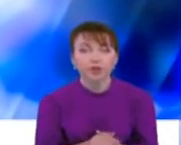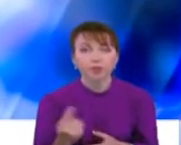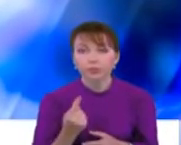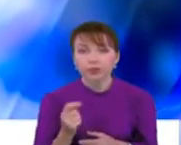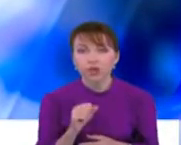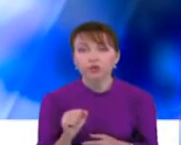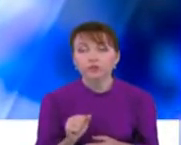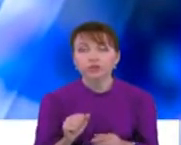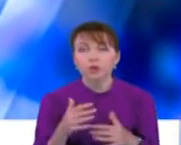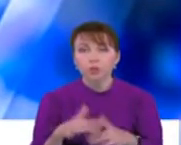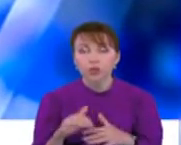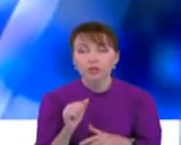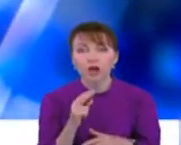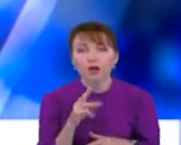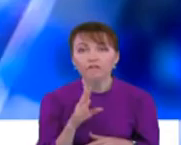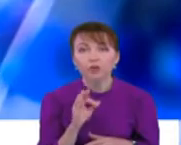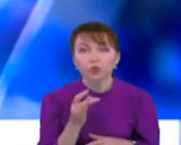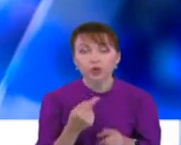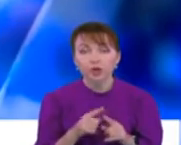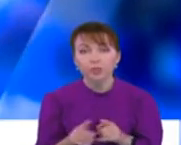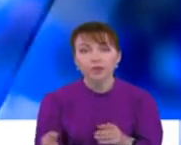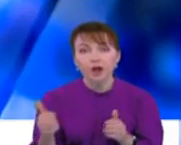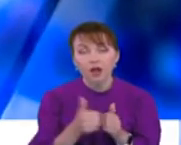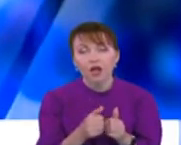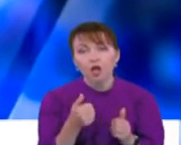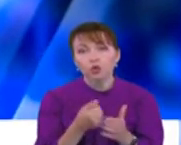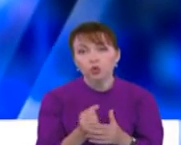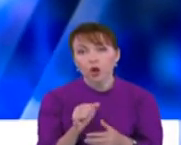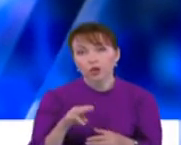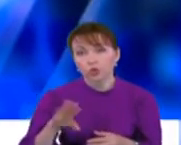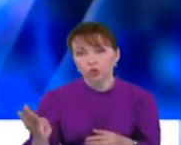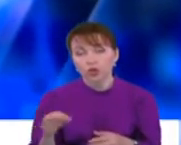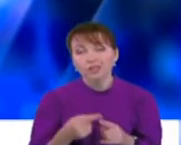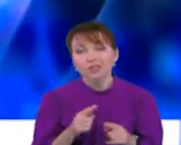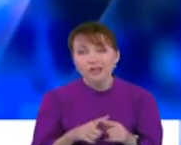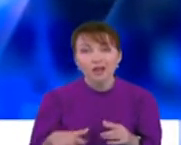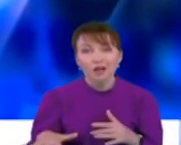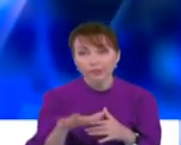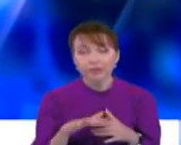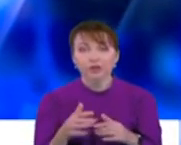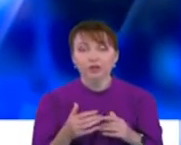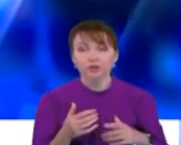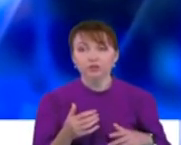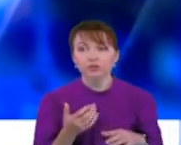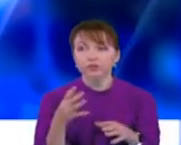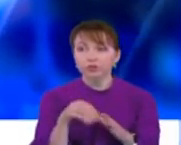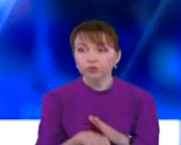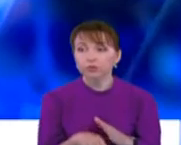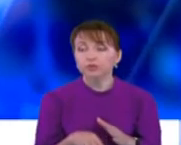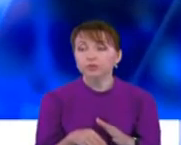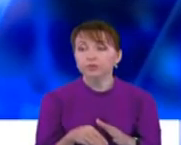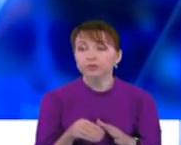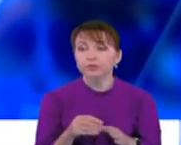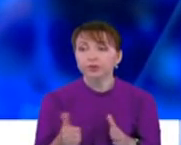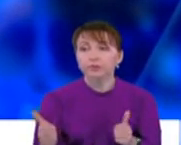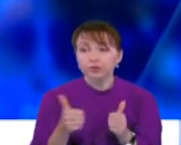це акваторія, яка прилягає до операції об'єднаних сил. Тобто ми розуміємо, це акваторія, яка є безпосередньо